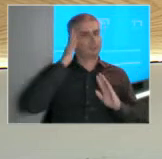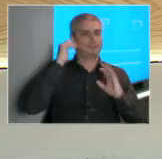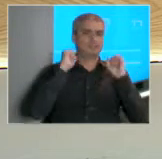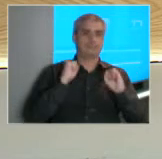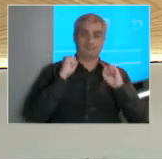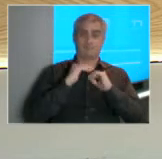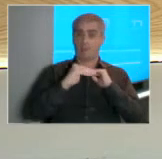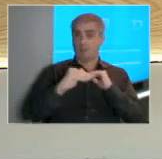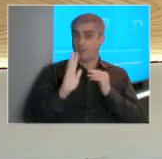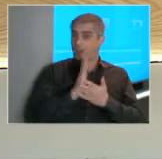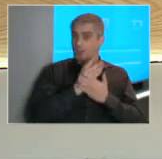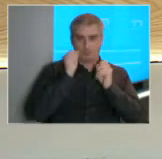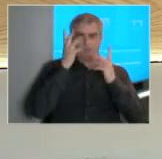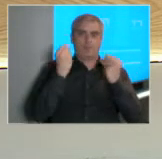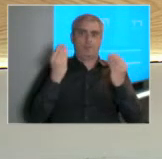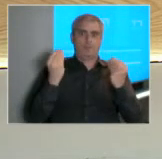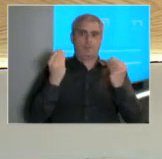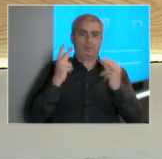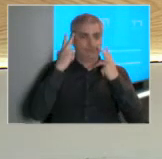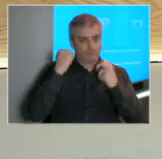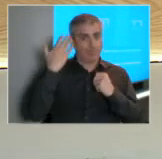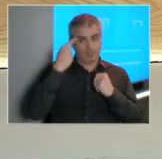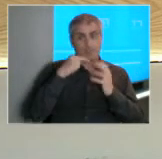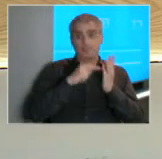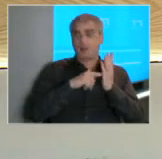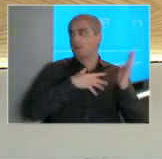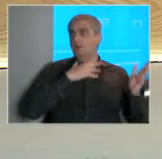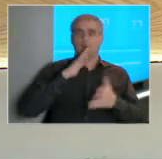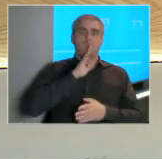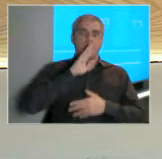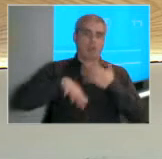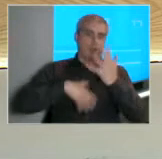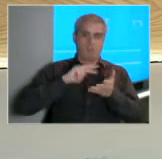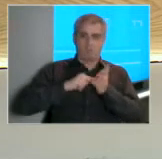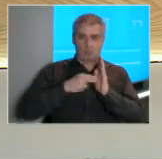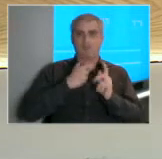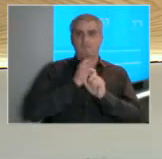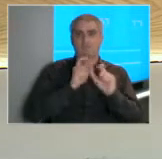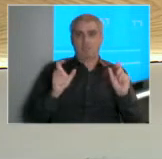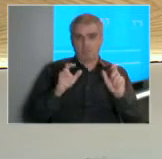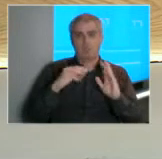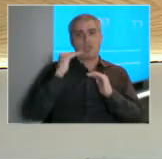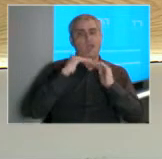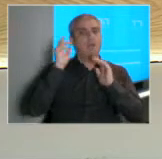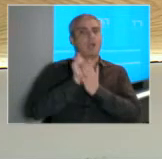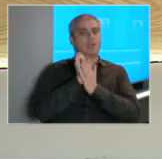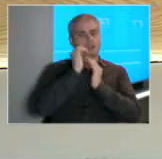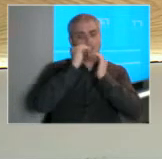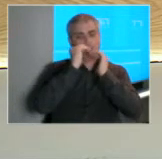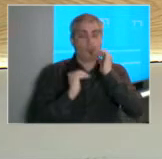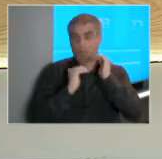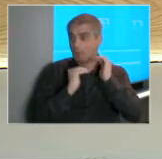יציבה. ההחלטה הפתיעה רבים. הציפייה הייתה כי לאור הטלטלה הפוליטית והגירעון המתרחב, דירוג האשראי של ישראל דווקא